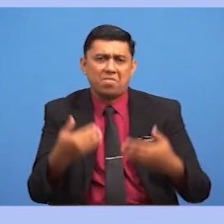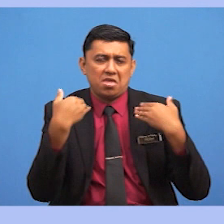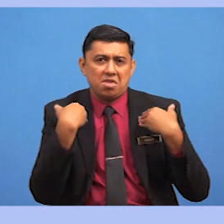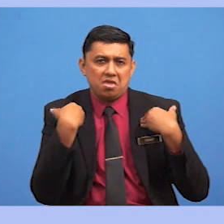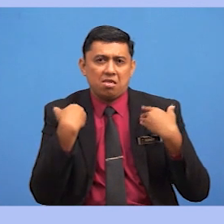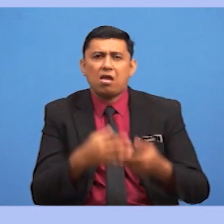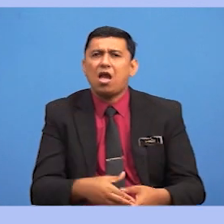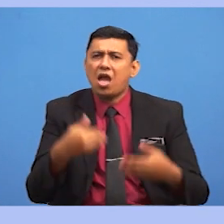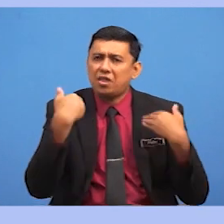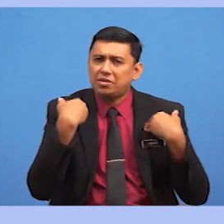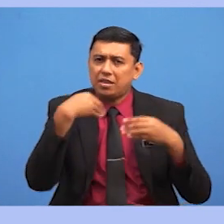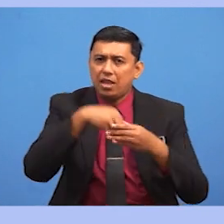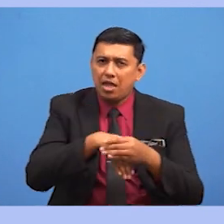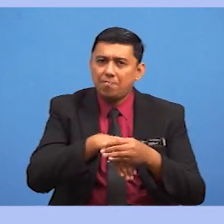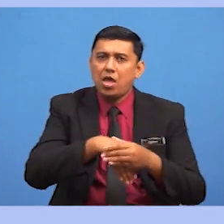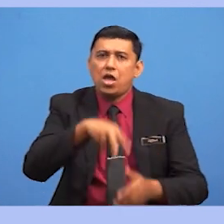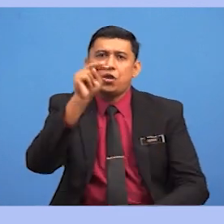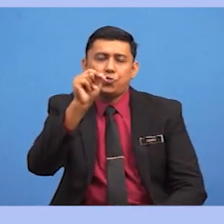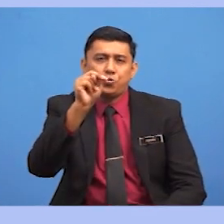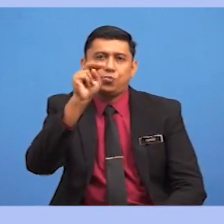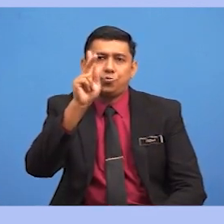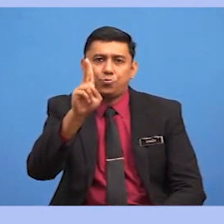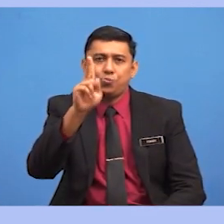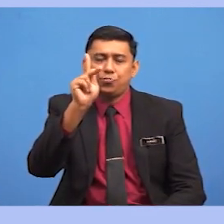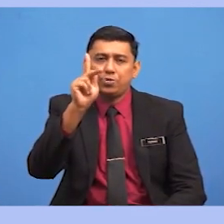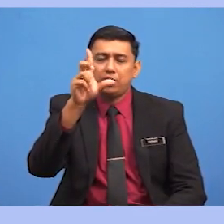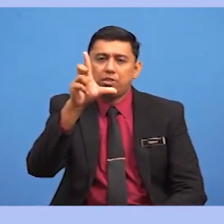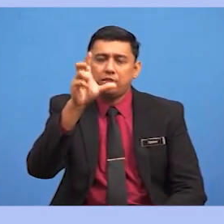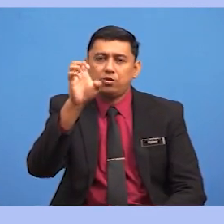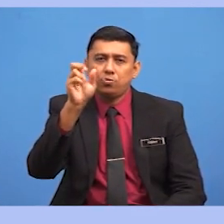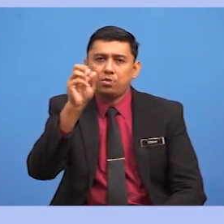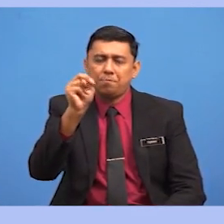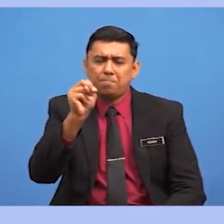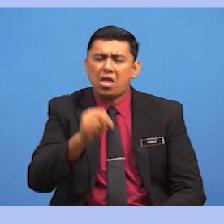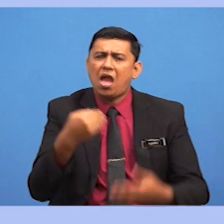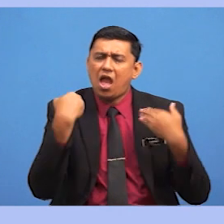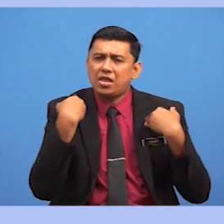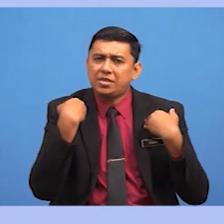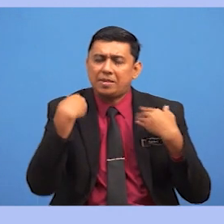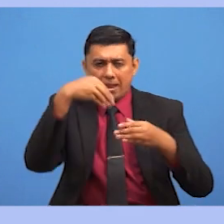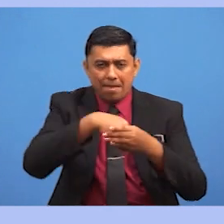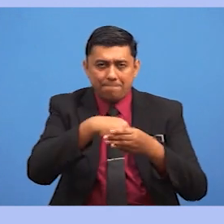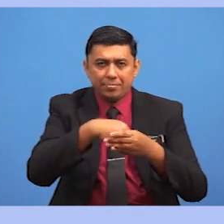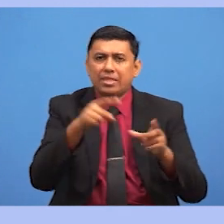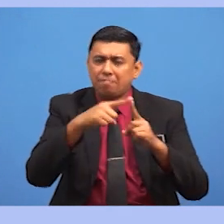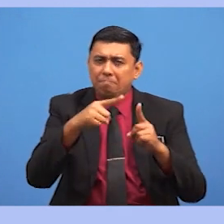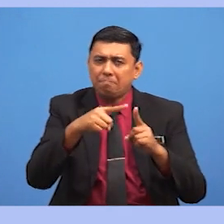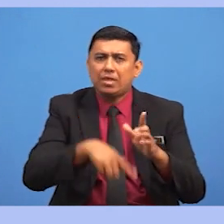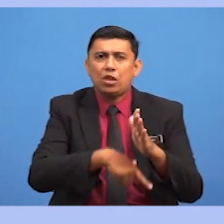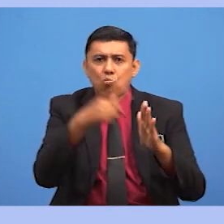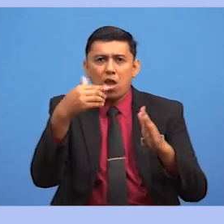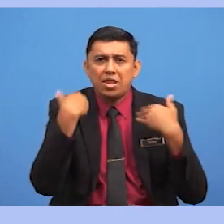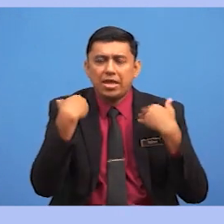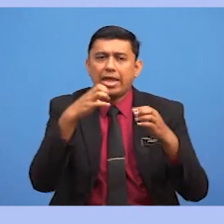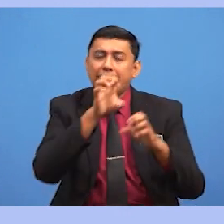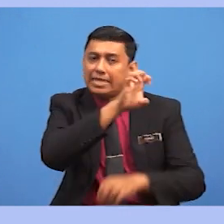dalam nukleus bagi sesuatu atom. Manakala elektron berada di luar dan beredar mengelilingi